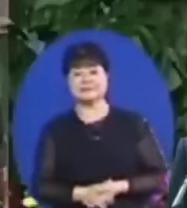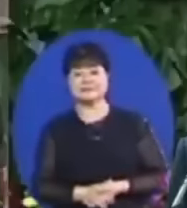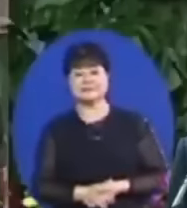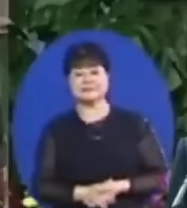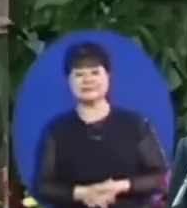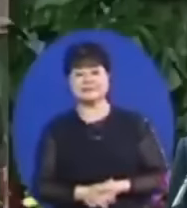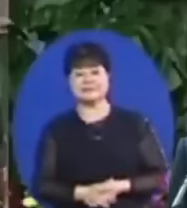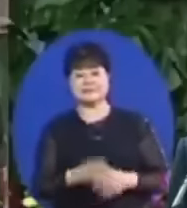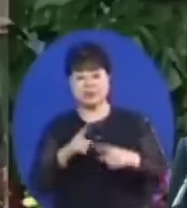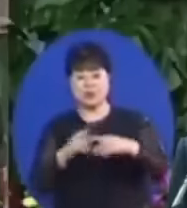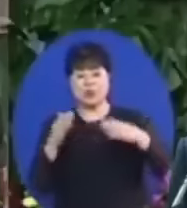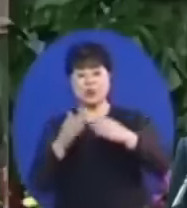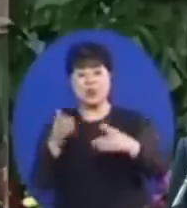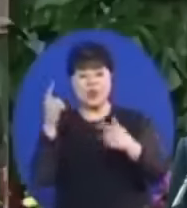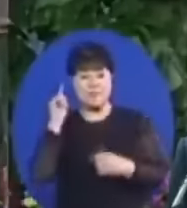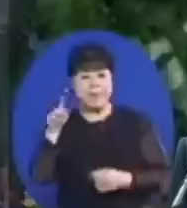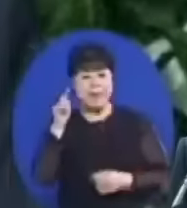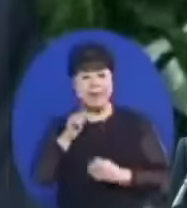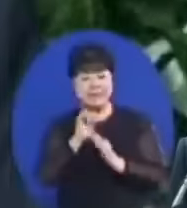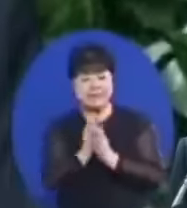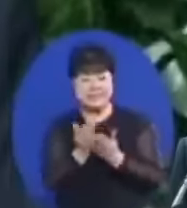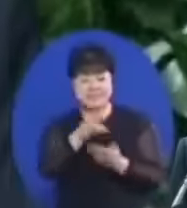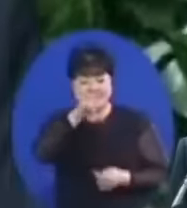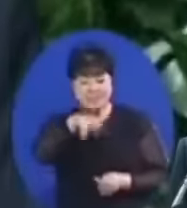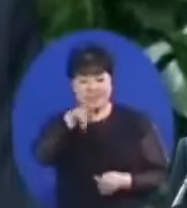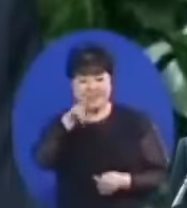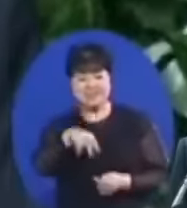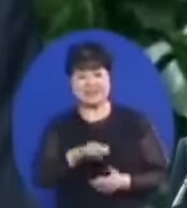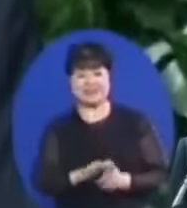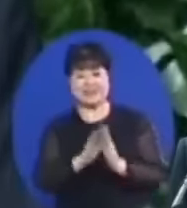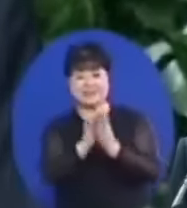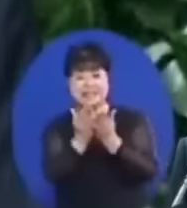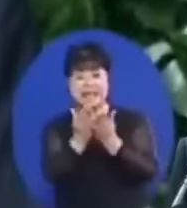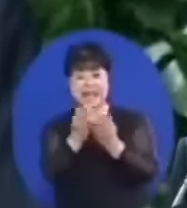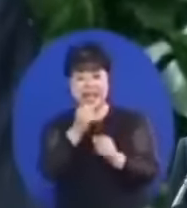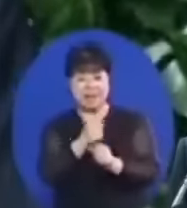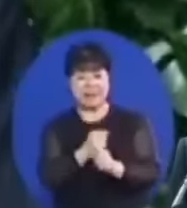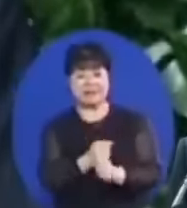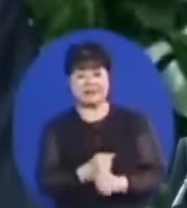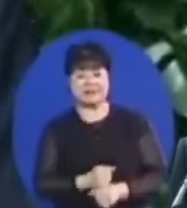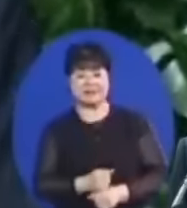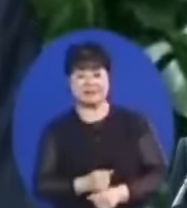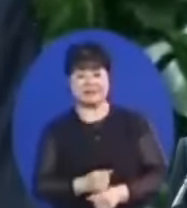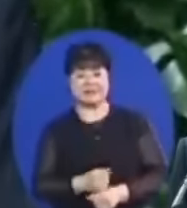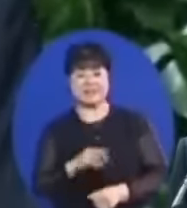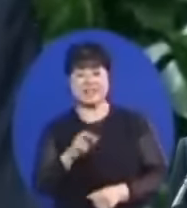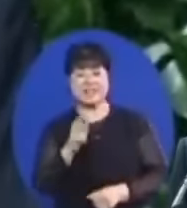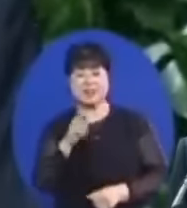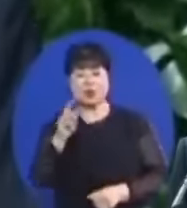우리 교회에서는 매일 성경을 읽을 수 있도록 우리가 일독 성경을